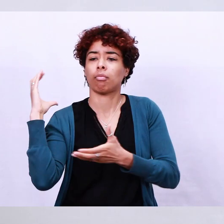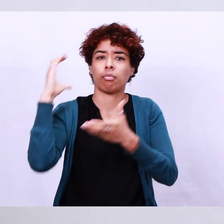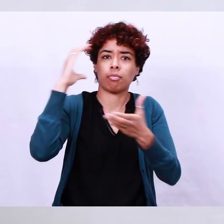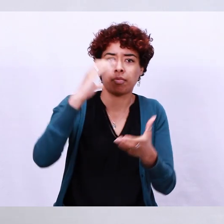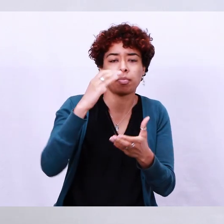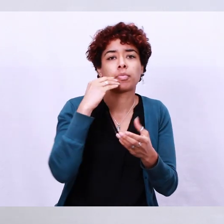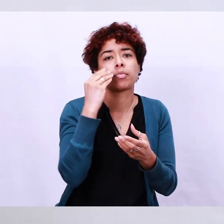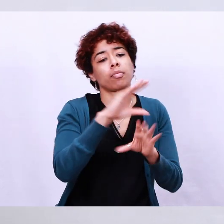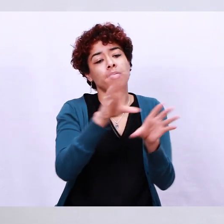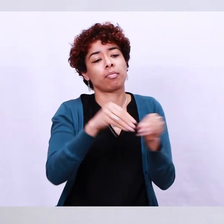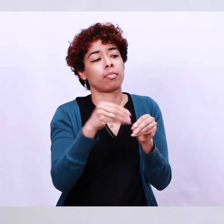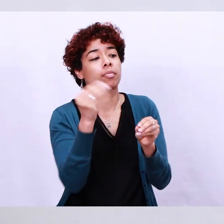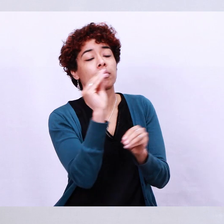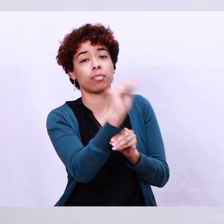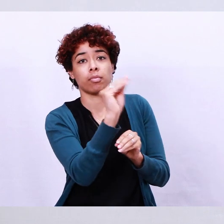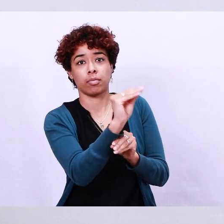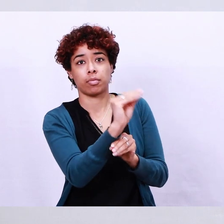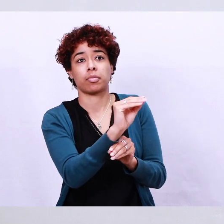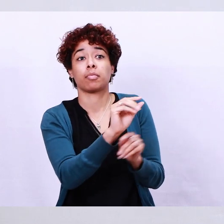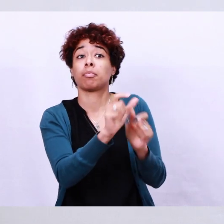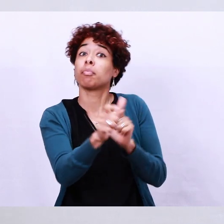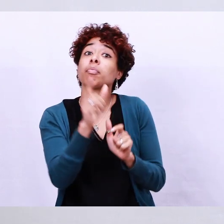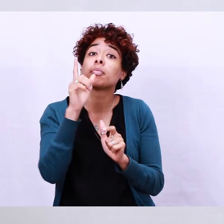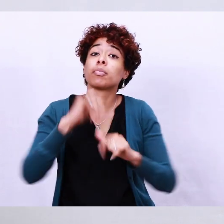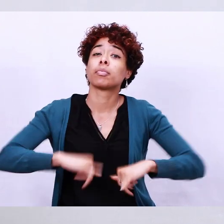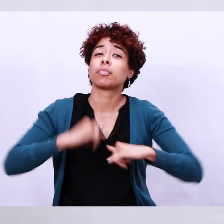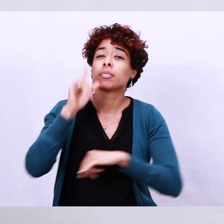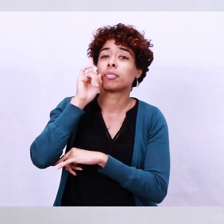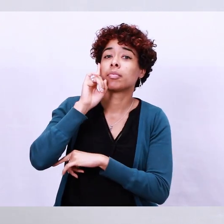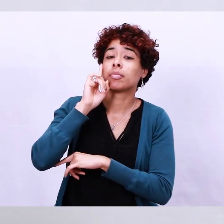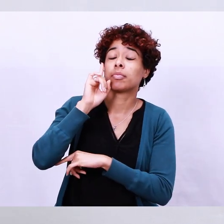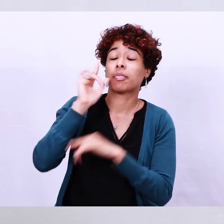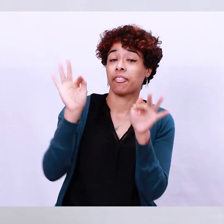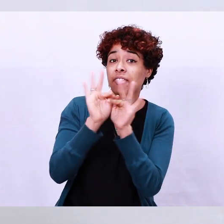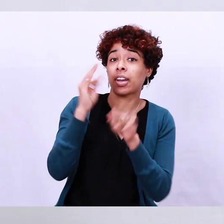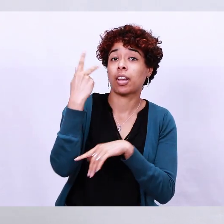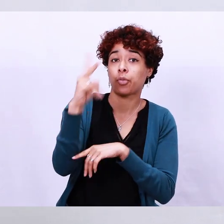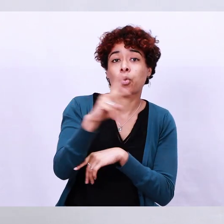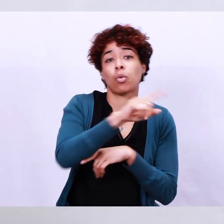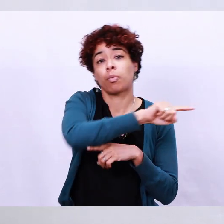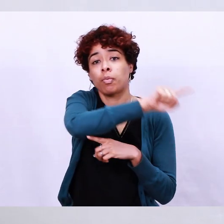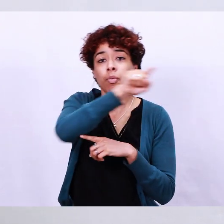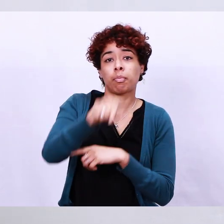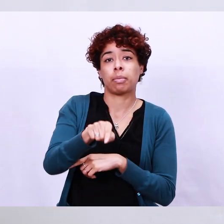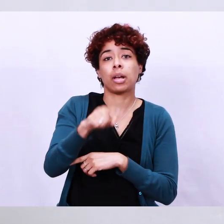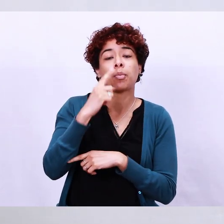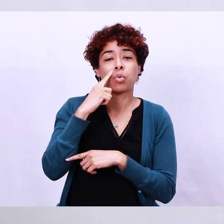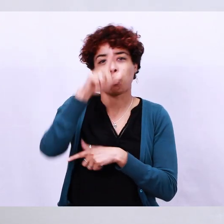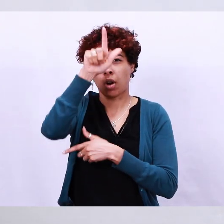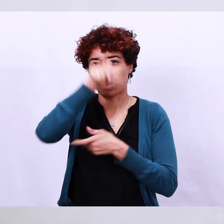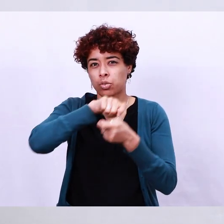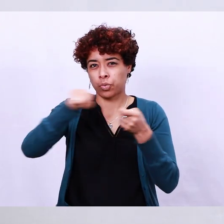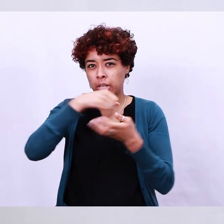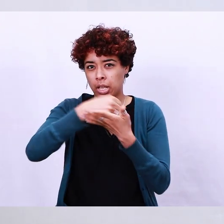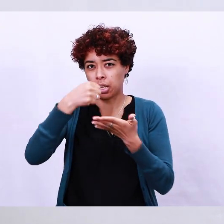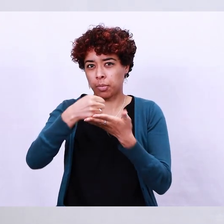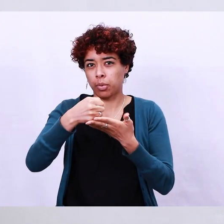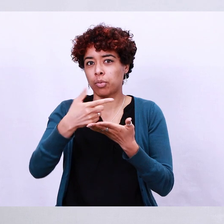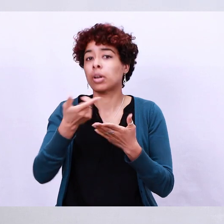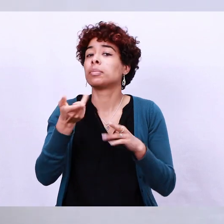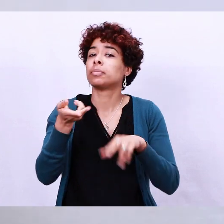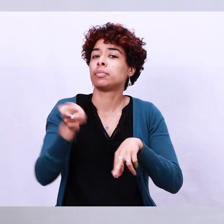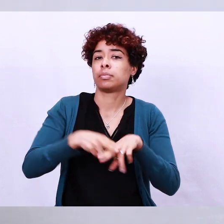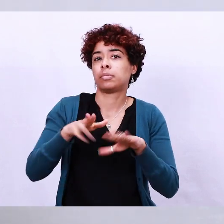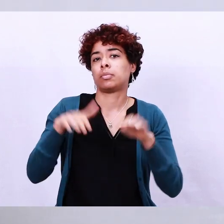et amenez-moi votre jeune frère, afin que vos paroles soient éprouvées, et que vous ne mouriez point. Et ils firent ainsi.